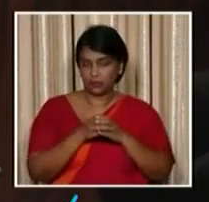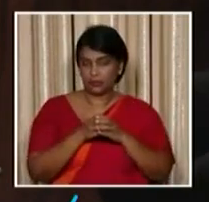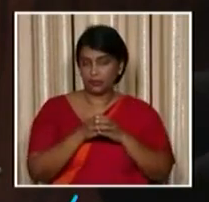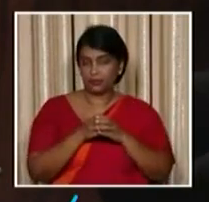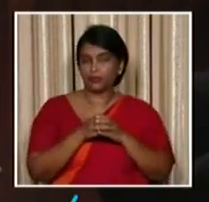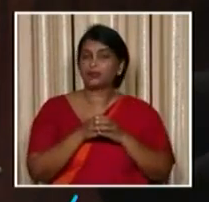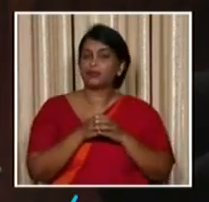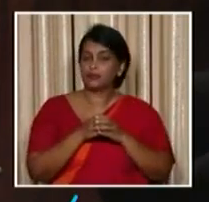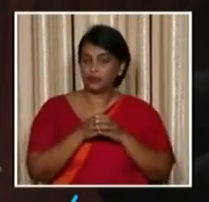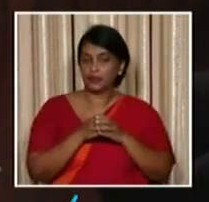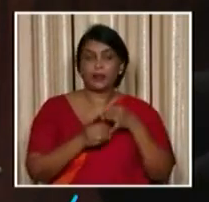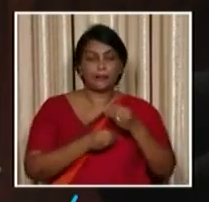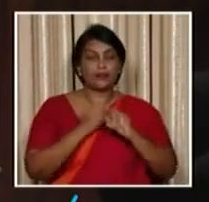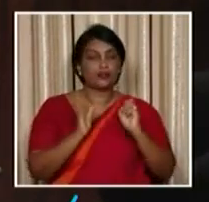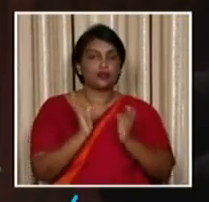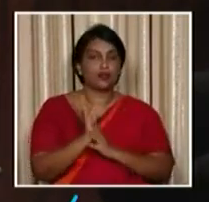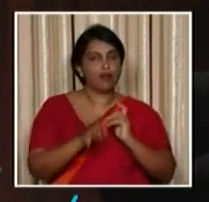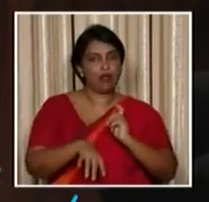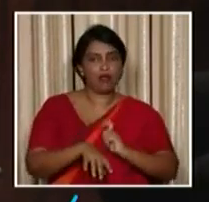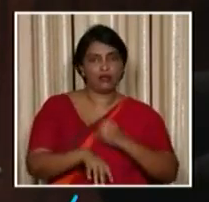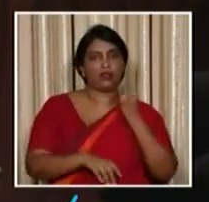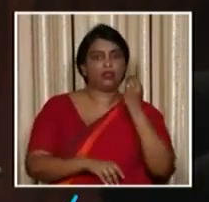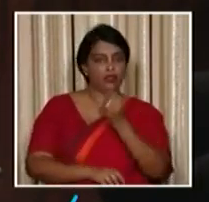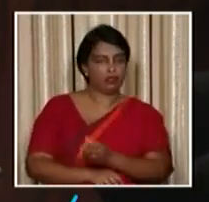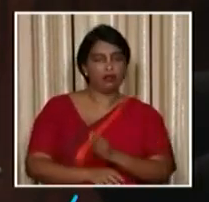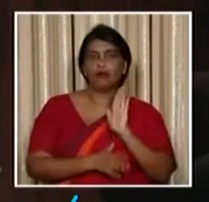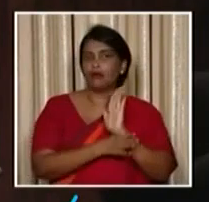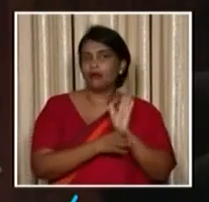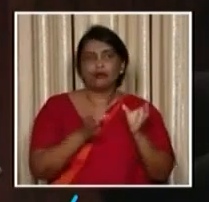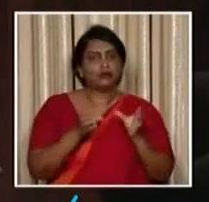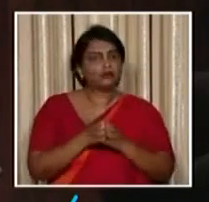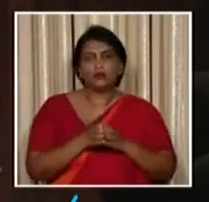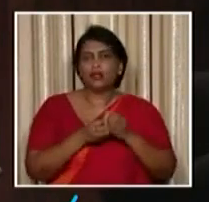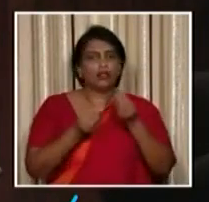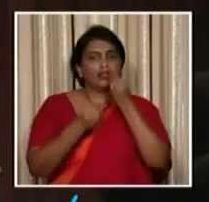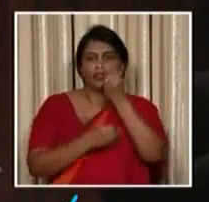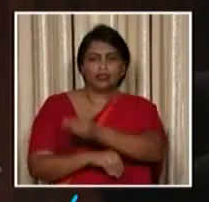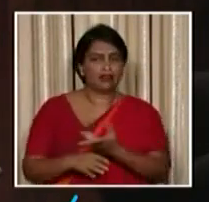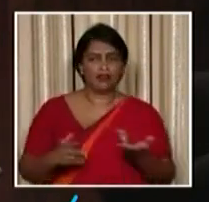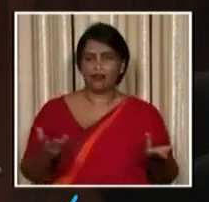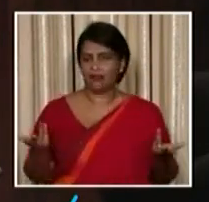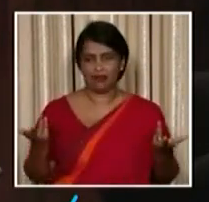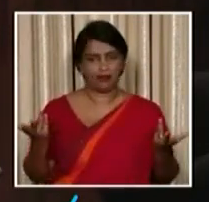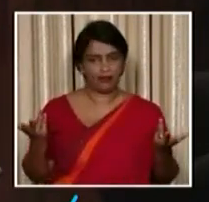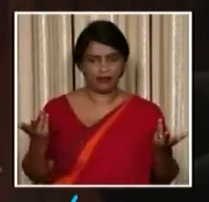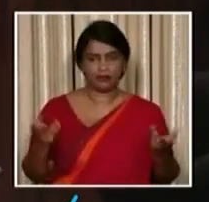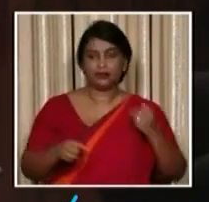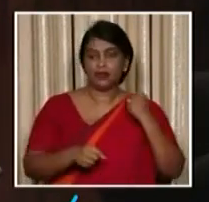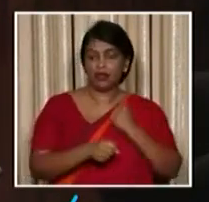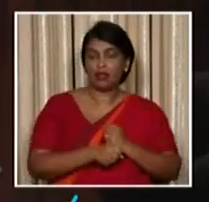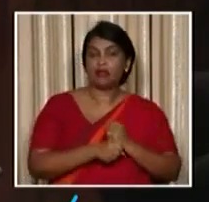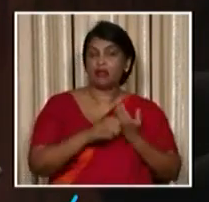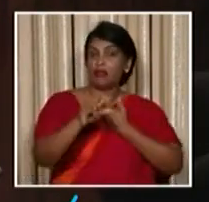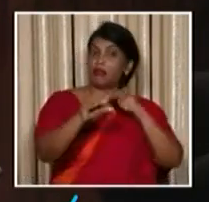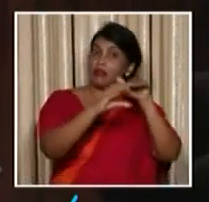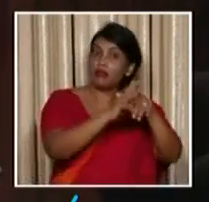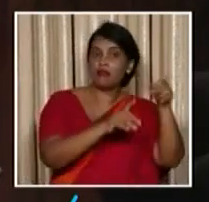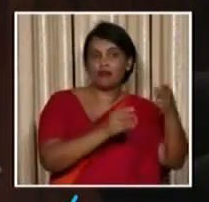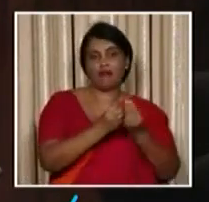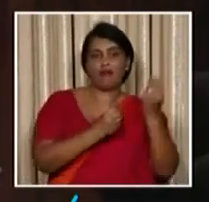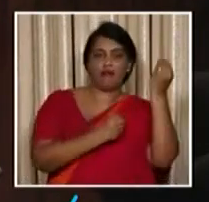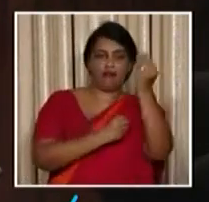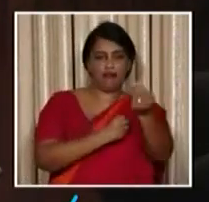බිස්නස් කමිටියේ අවස්ථාවක් දීලා තිනවා කියලා. ශ්‍රී ලංකා නිදහස් පක්ෂයට එම අවස්ථාවක් දීලා නැහැ. ඒ ආණ්ඩුවත් එක ගිල්ල ඉන්න කට්ටිය අවස්ථාවක් දීලා